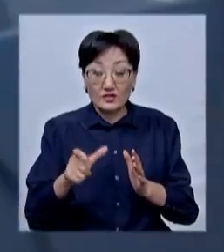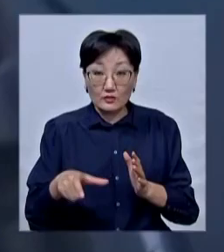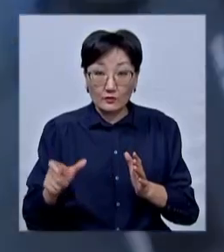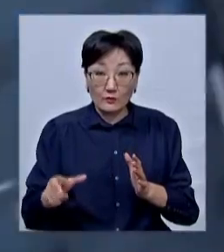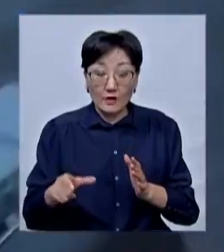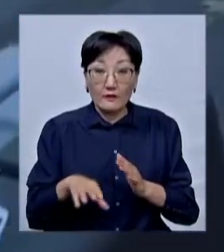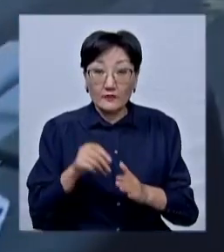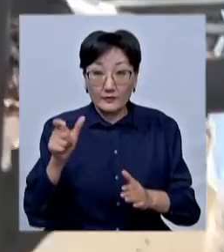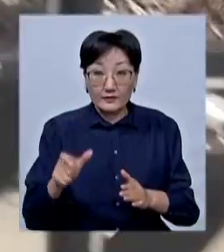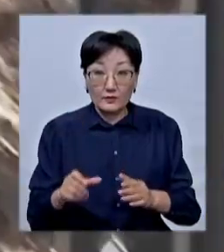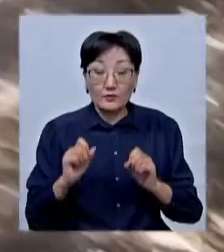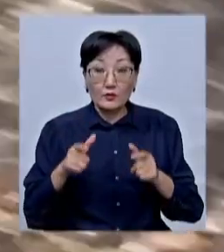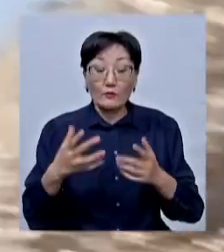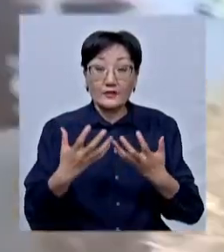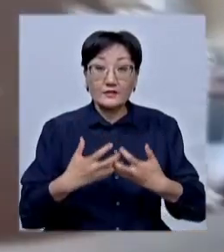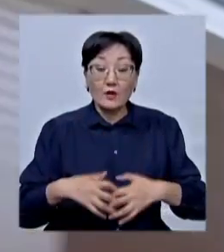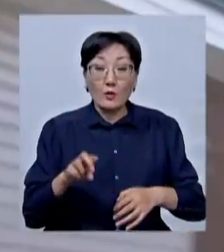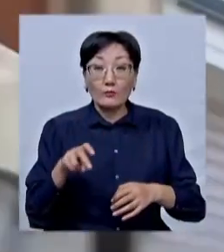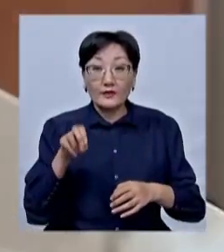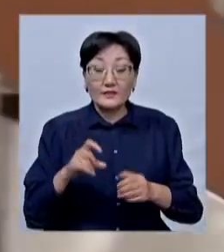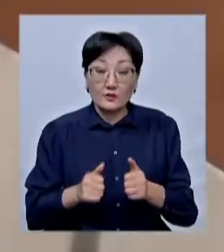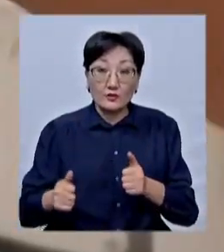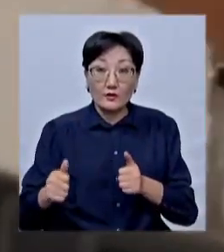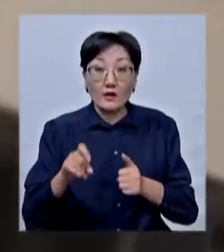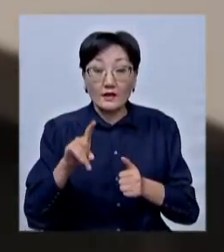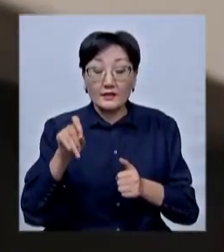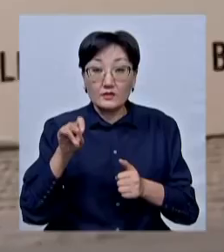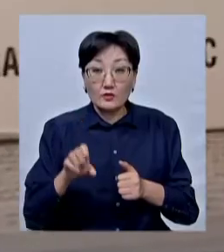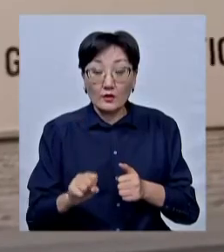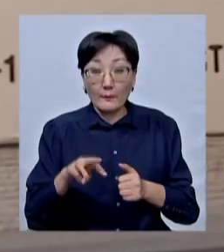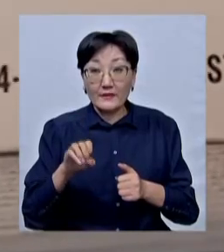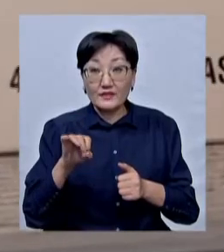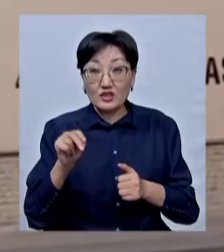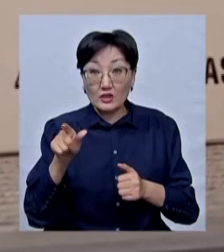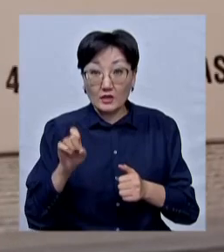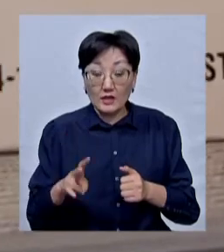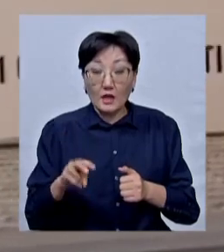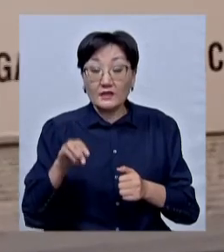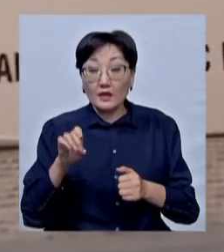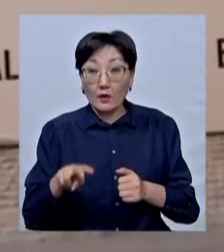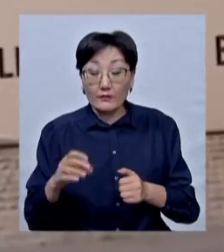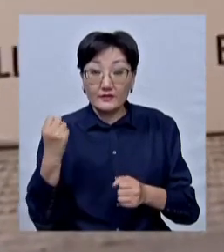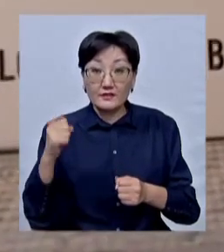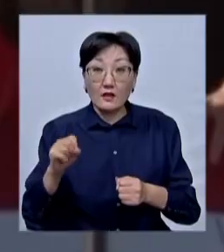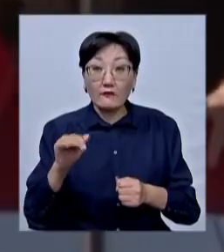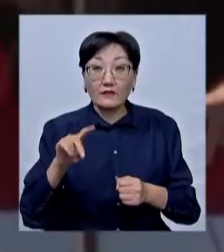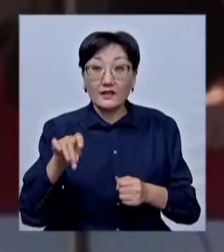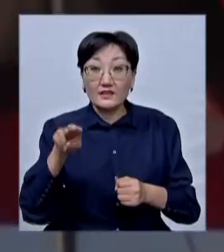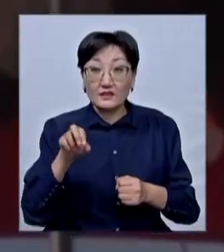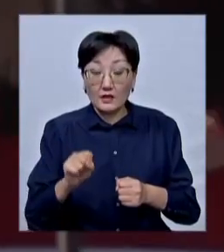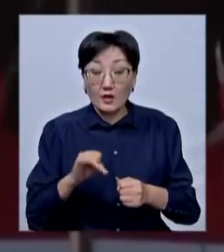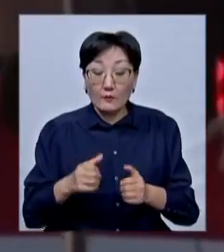голосов выборщиков. Согласно подсчетам, Байден лидирует в Аризоне, Висконсине и Мичигане, тогда как Трамп побеждает во Флориде, а